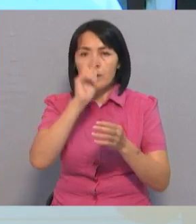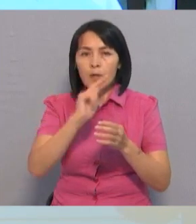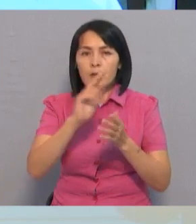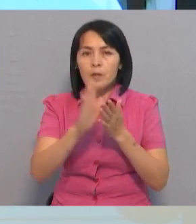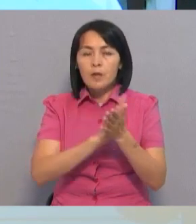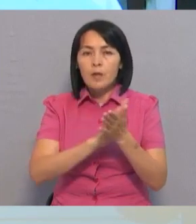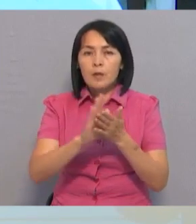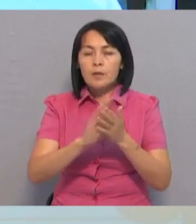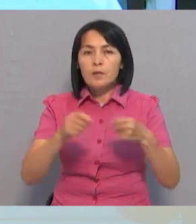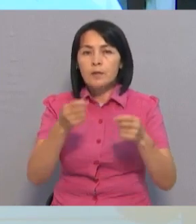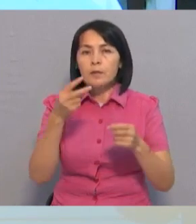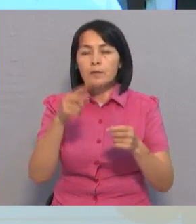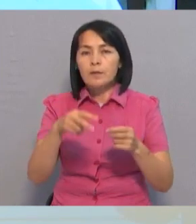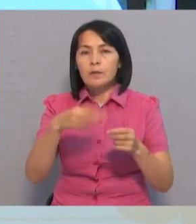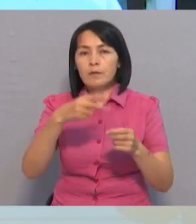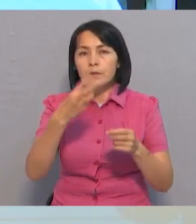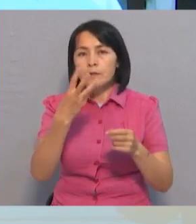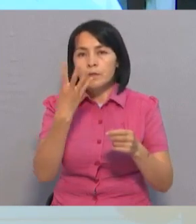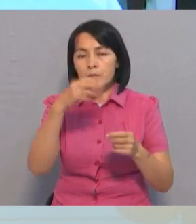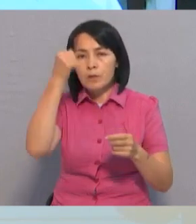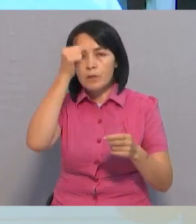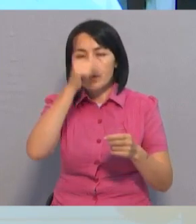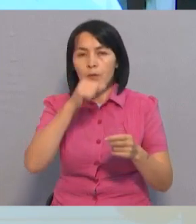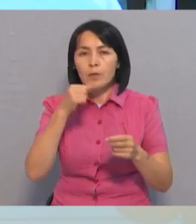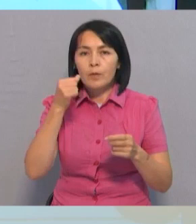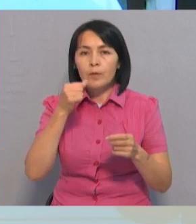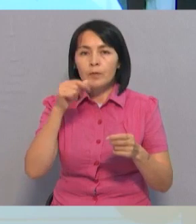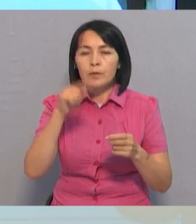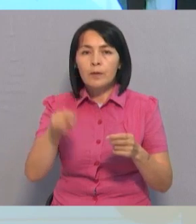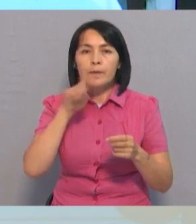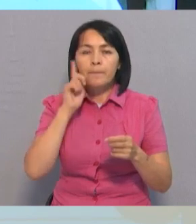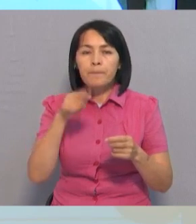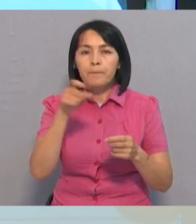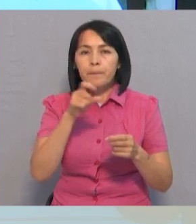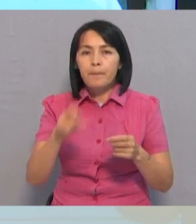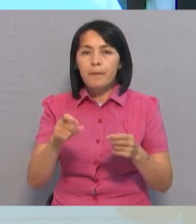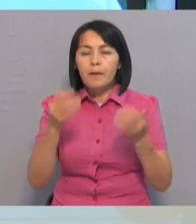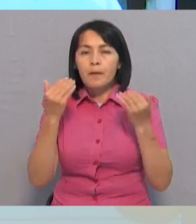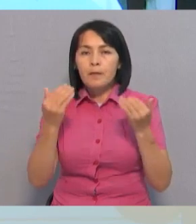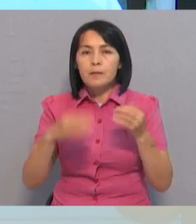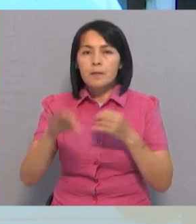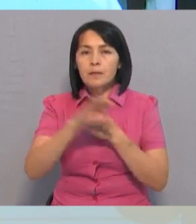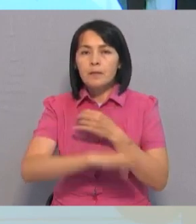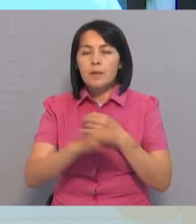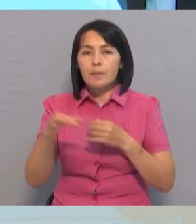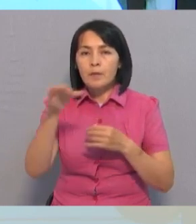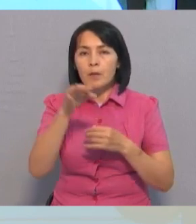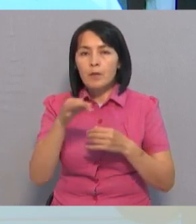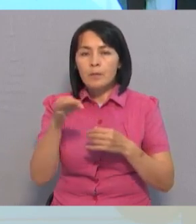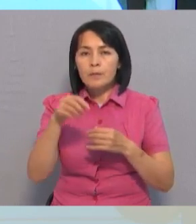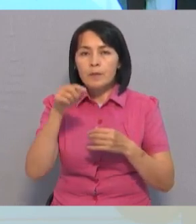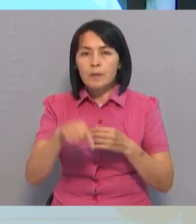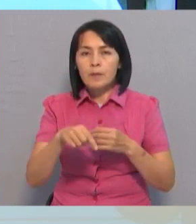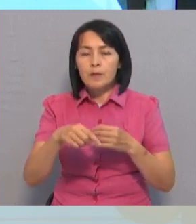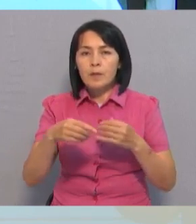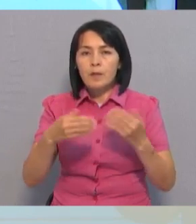гранте, выделенном на 2023-2024 учебный год для молодежи густонаселенных западных регионов и